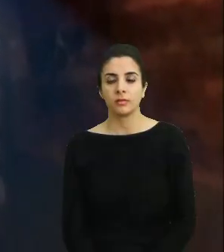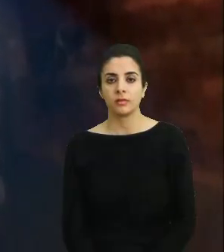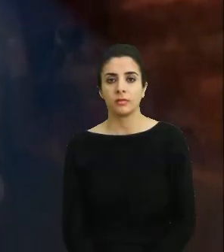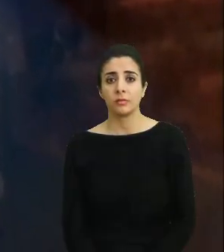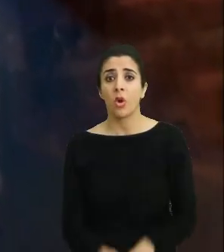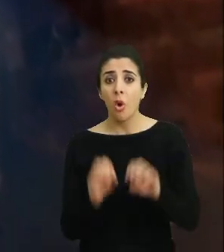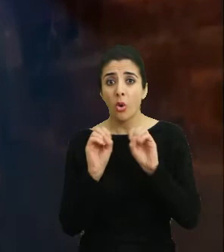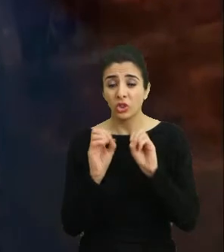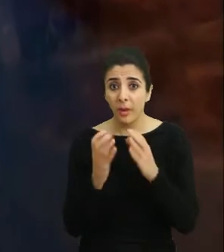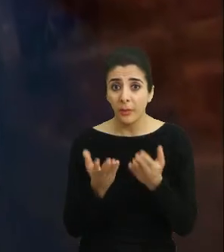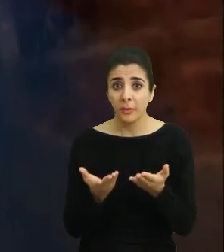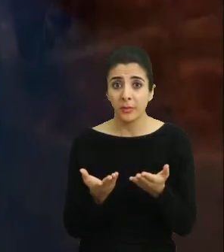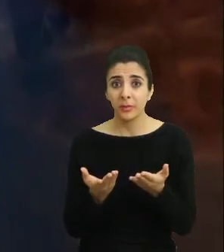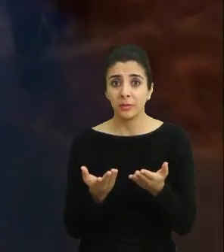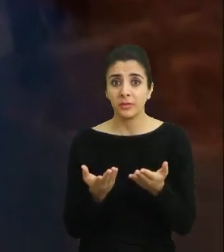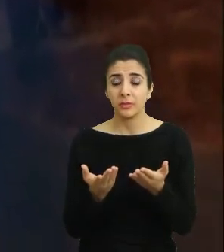Hocam,